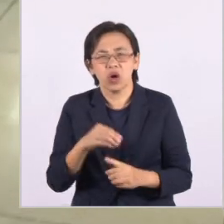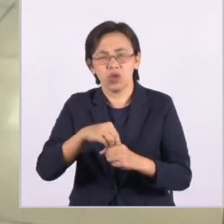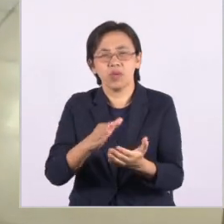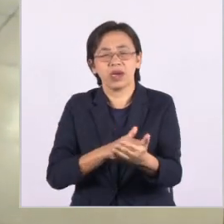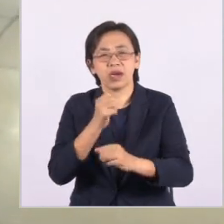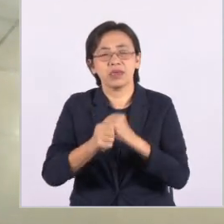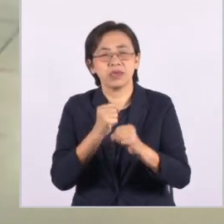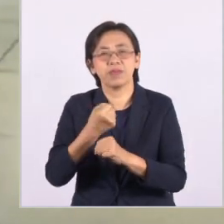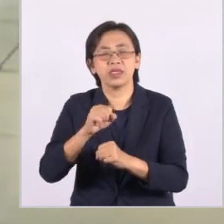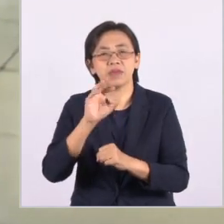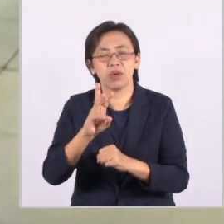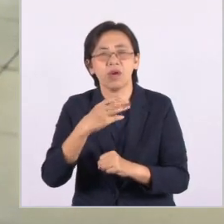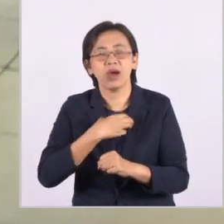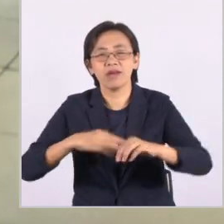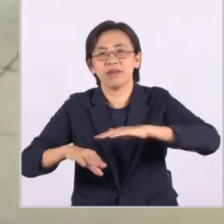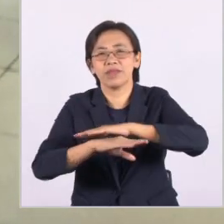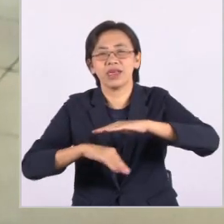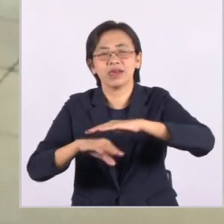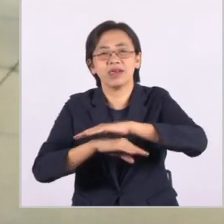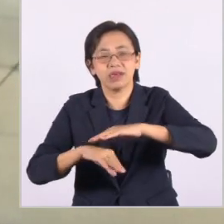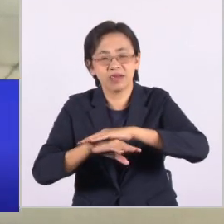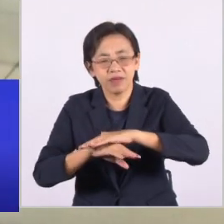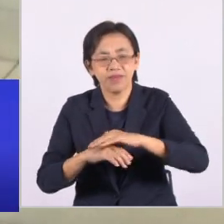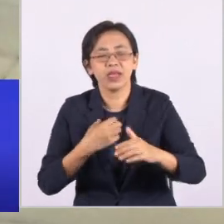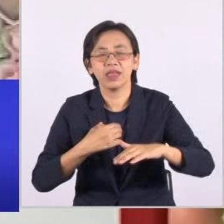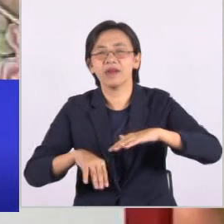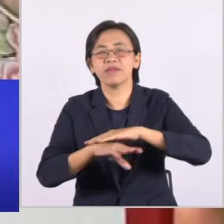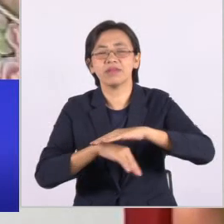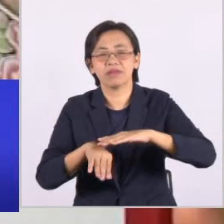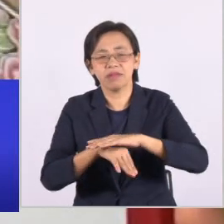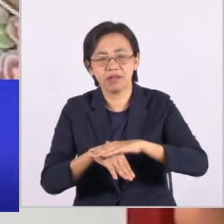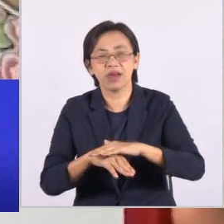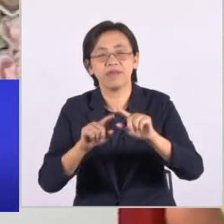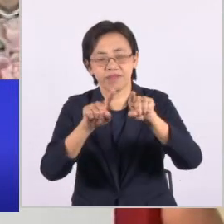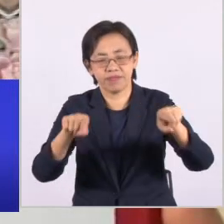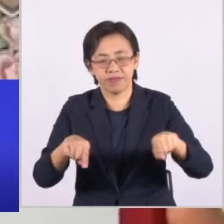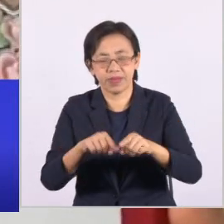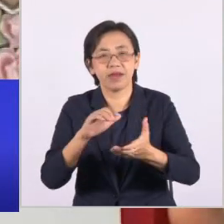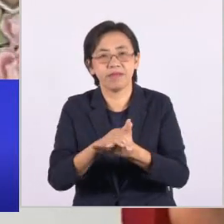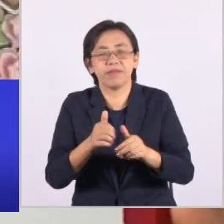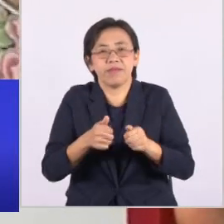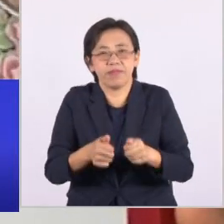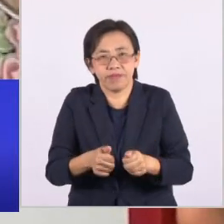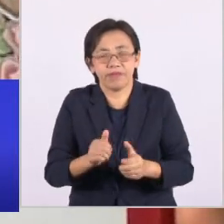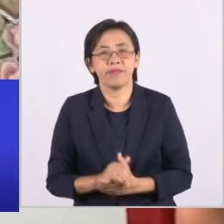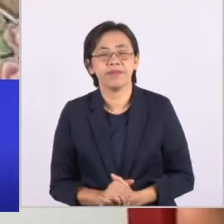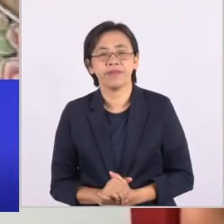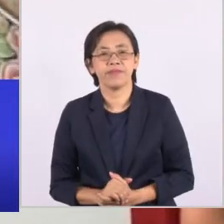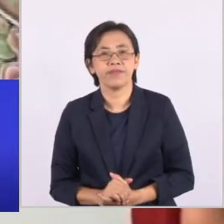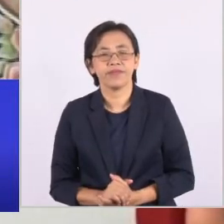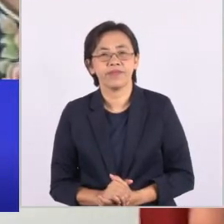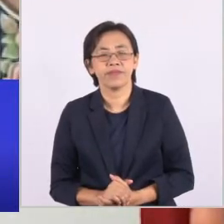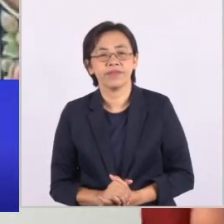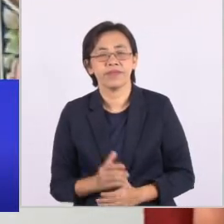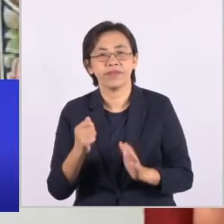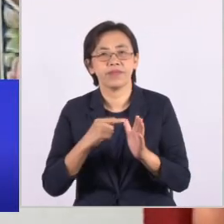แต่อยากจะให้มันมีหลักฐานของทางชีวิตอ่ะค่ะคุณผู้ชมคะเรื่องของทะเบียนสมรสอ่านี่เหตุการณ์นี้เนี่ยทางคุณอำนวย